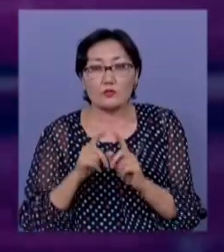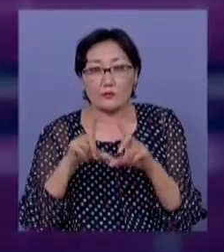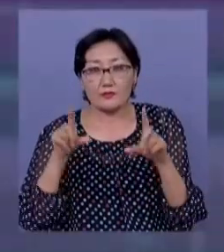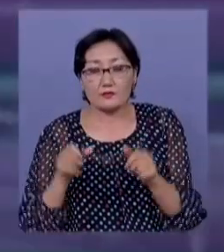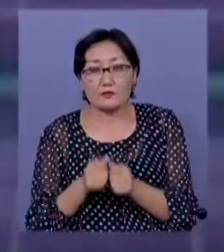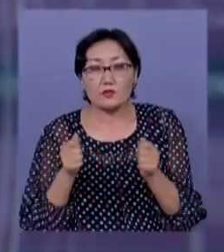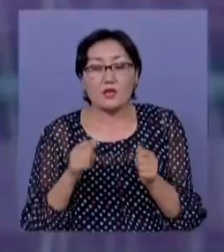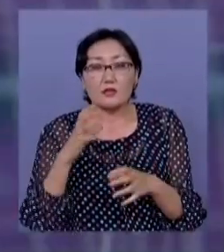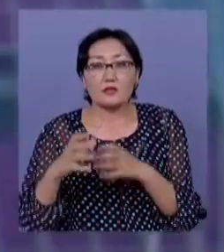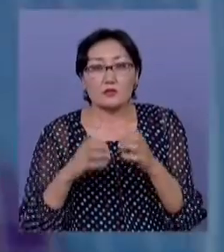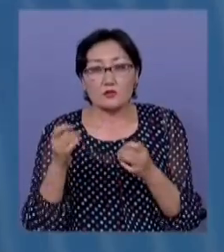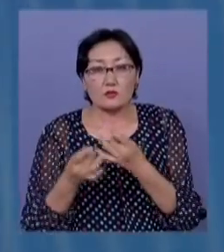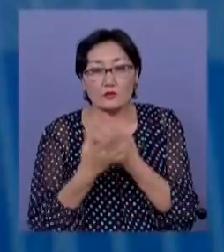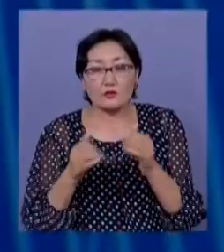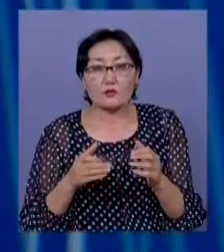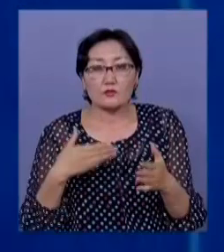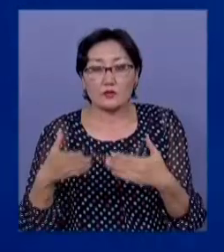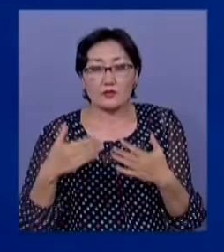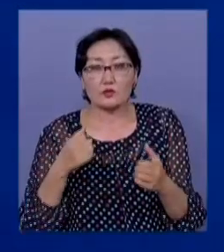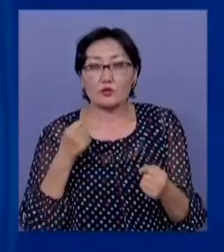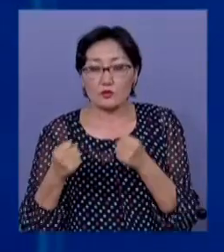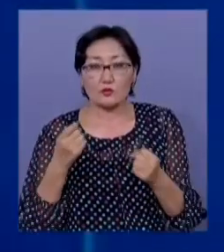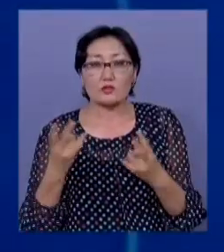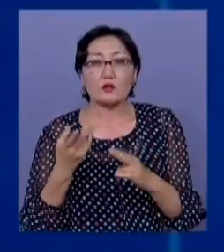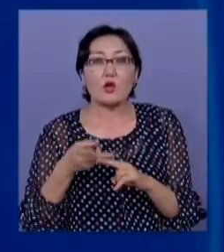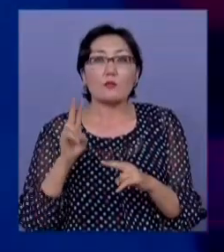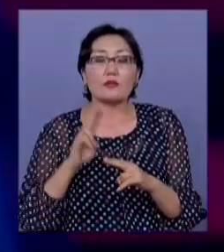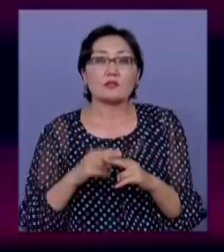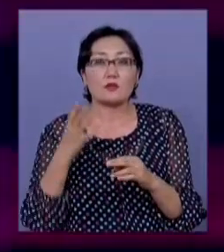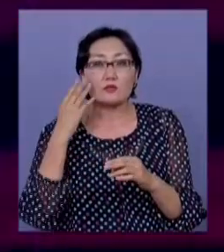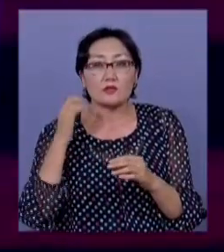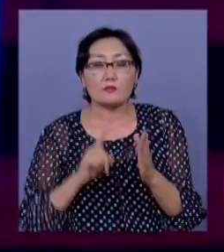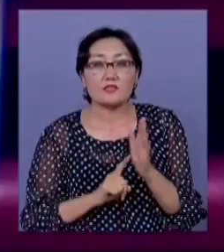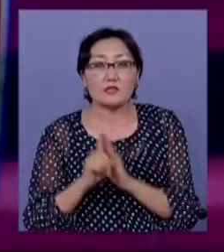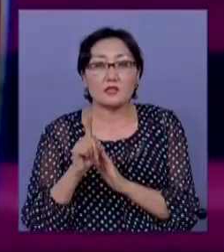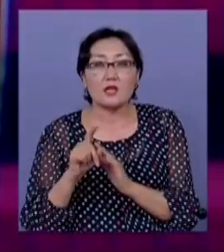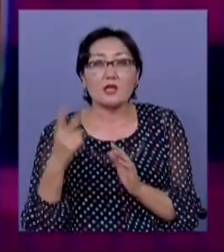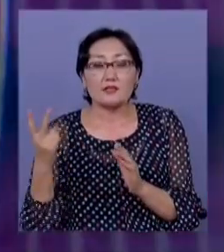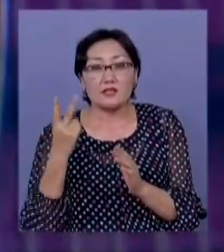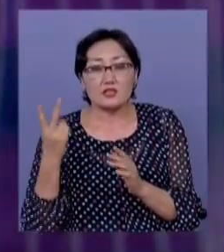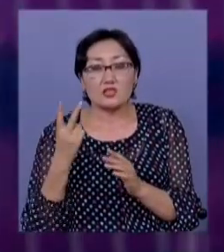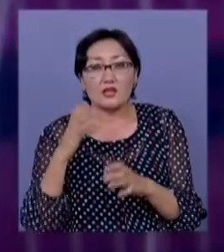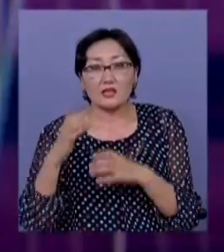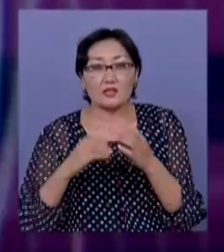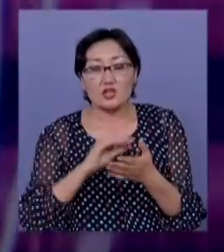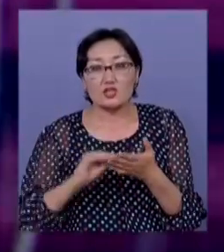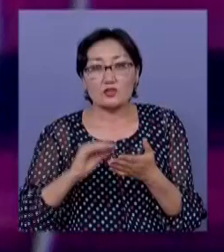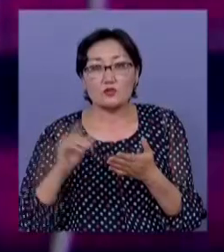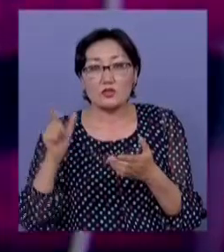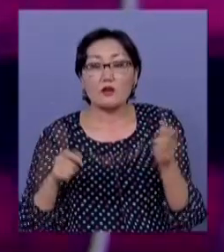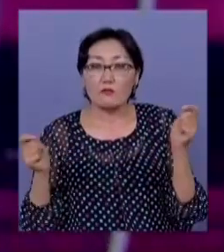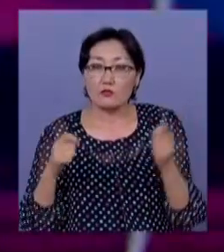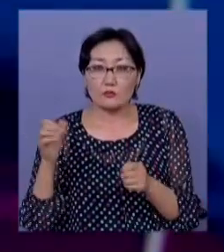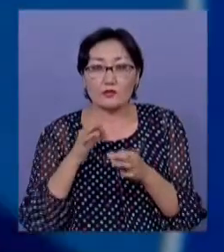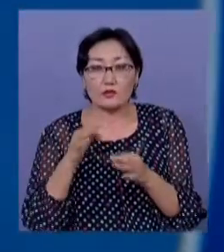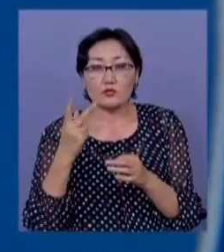ашып, халықаралық мәдени қатынасты нығайту қажет. Бұл туралы бүгін Алматыда басталған екінші халықаралық жазушылар форумында айтылды.